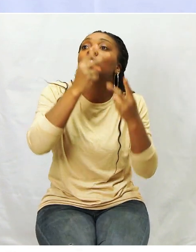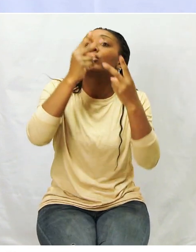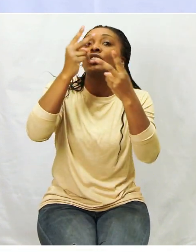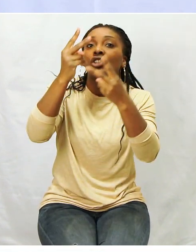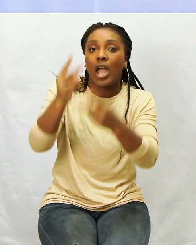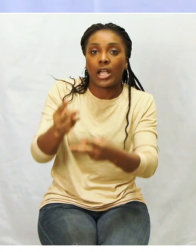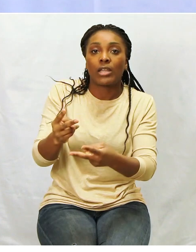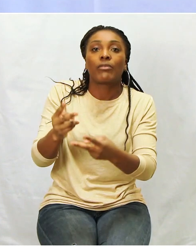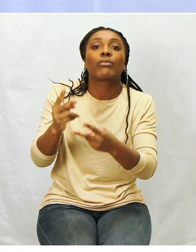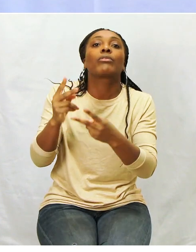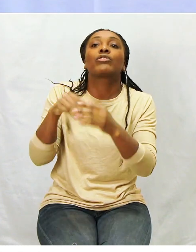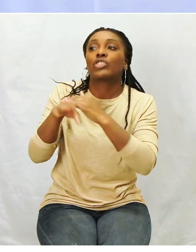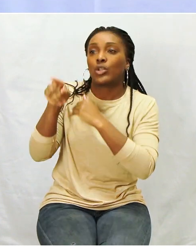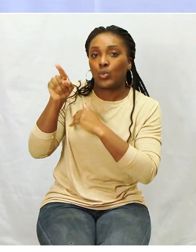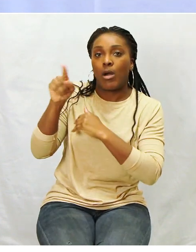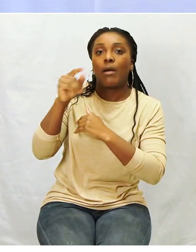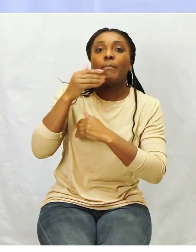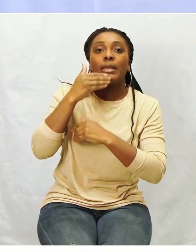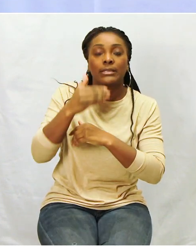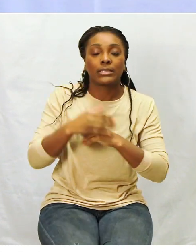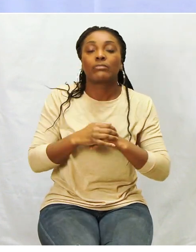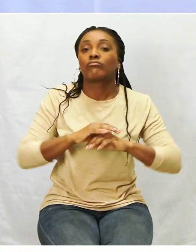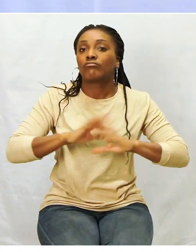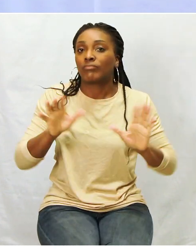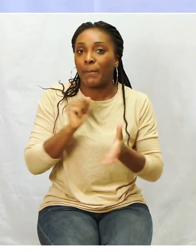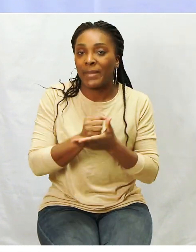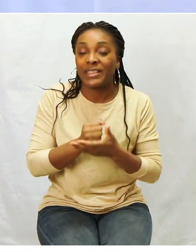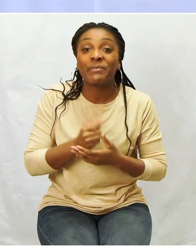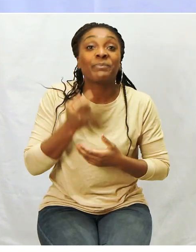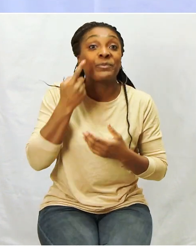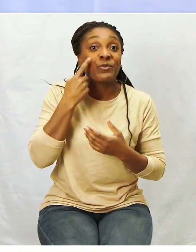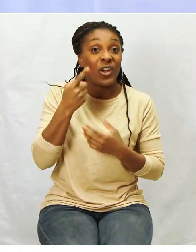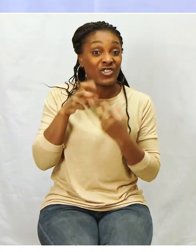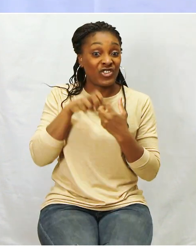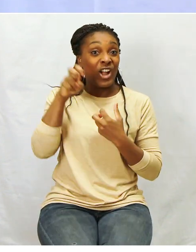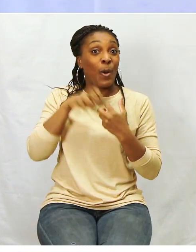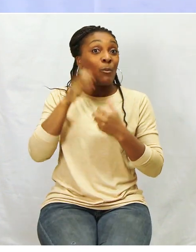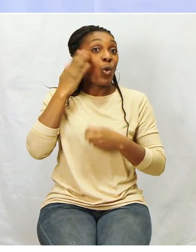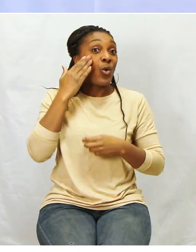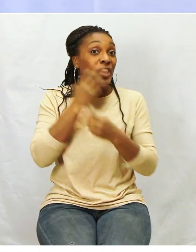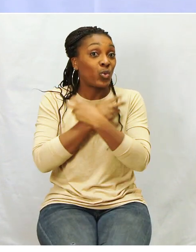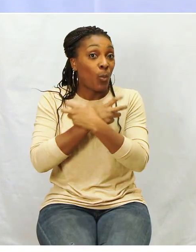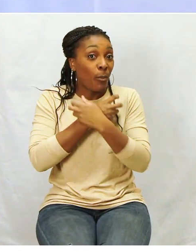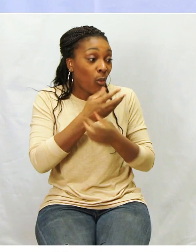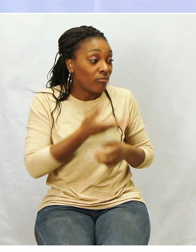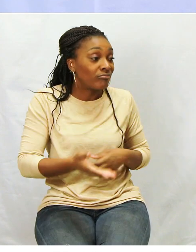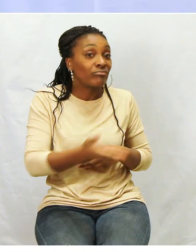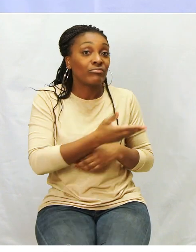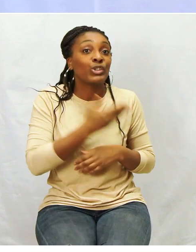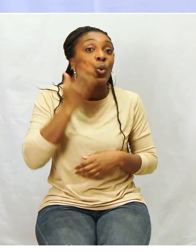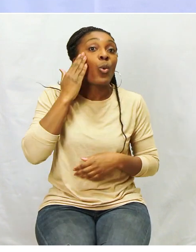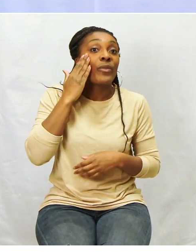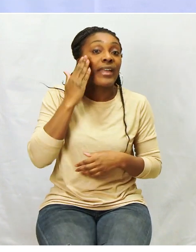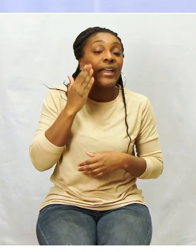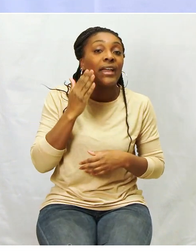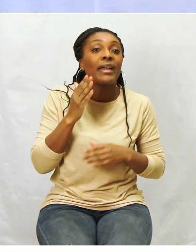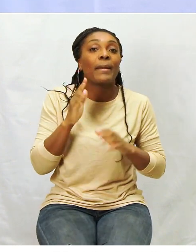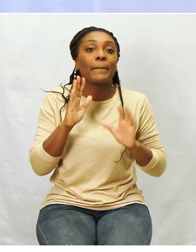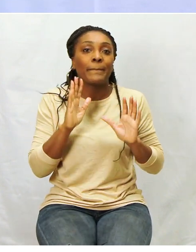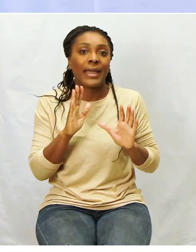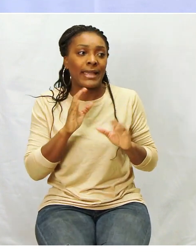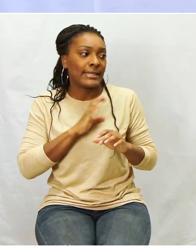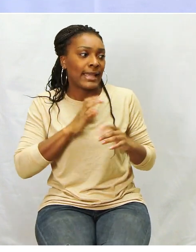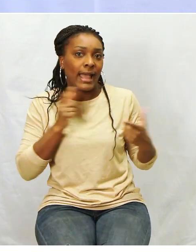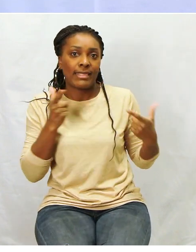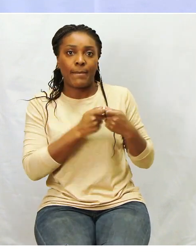Seigneur à Séhir. Amen. On voit que Jacob connaît son troupeau, comme on l'a déjà dit, mais qui va commencer à adapter